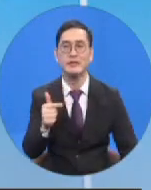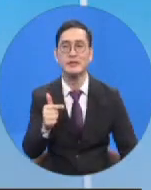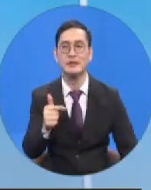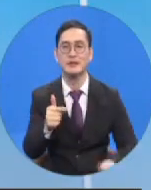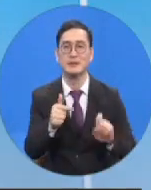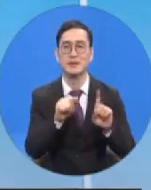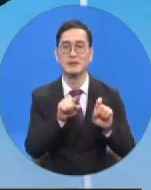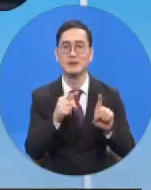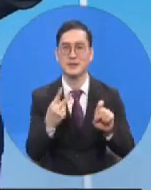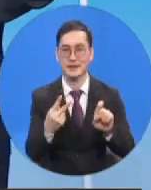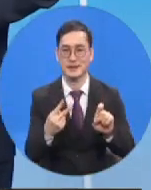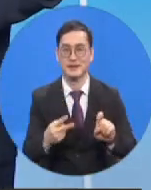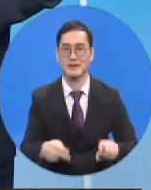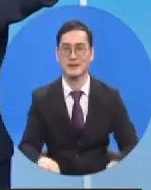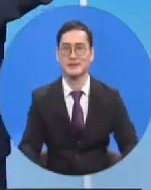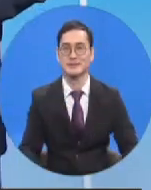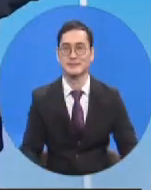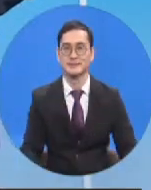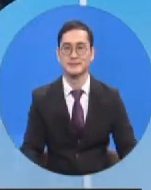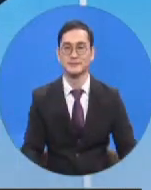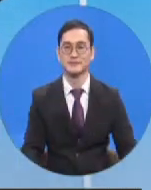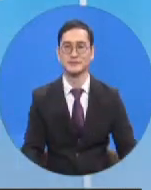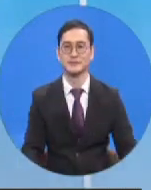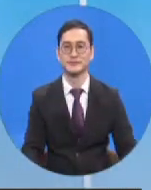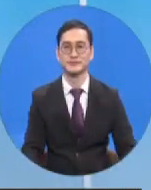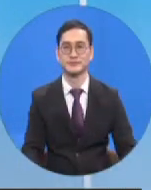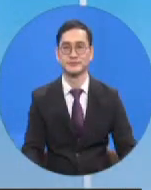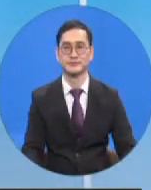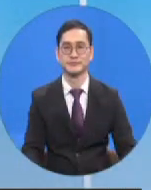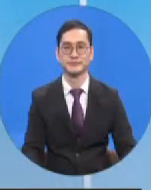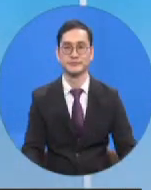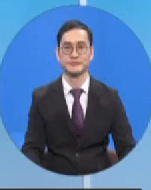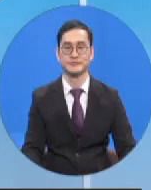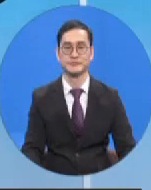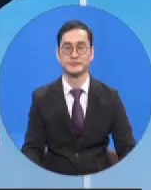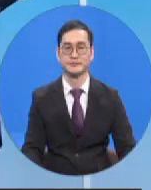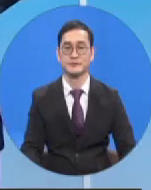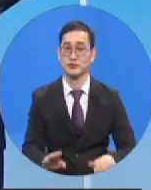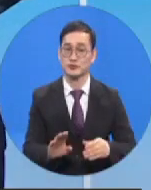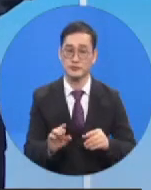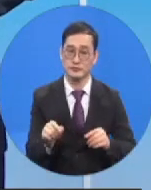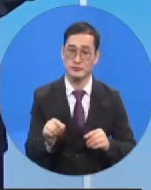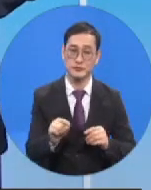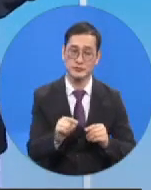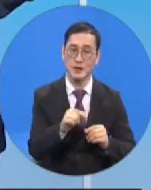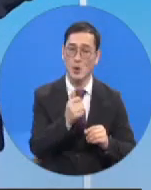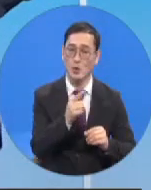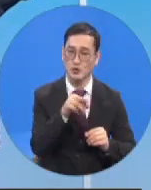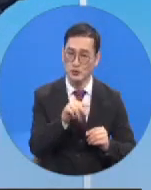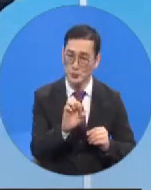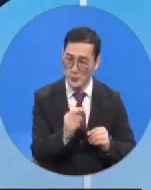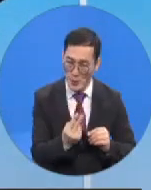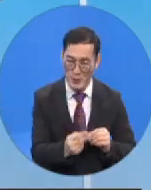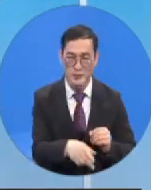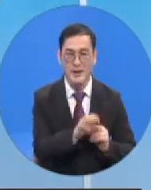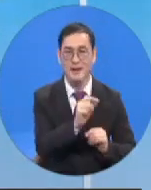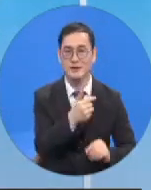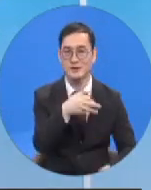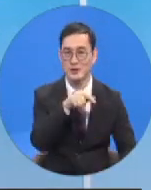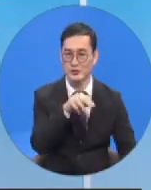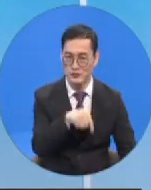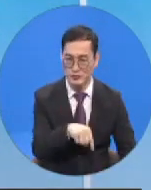대표가 11.2%로 나타났습니다. 그리고 그 뒤를 홍준표 의원, 안철수 국민의당 대표,